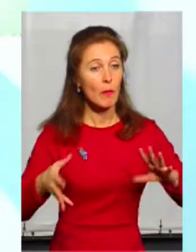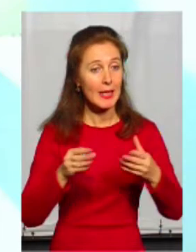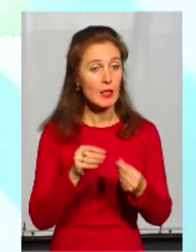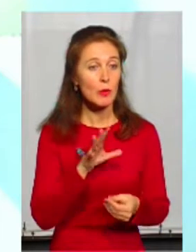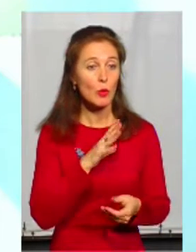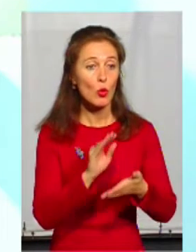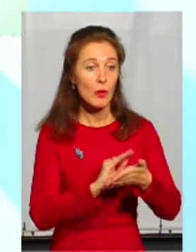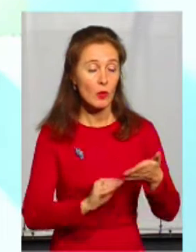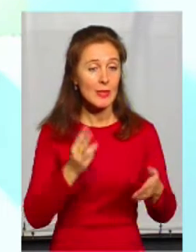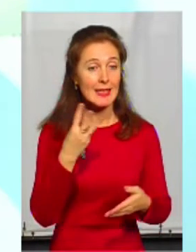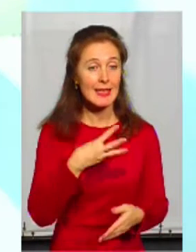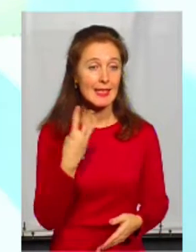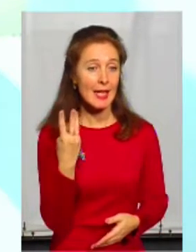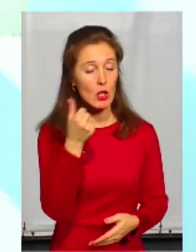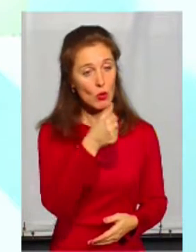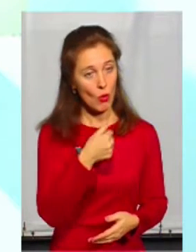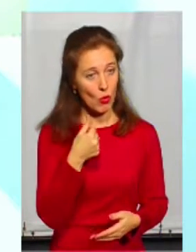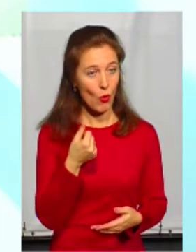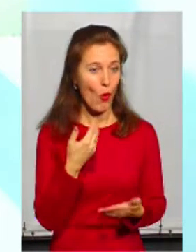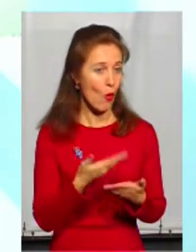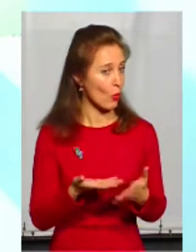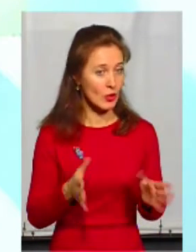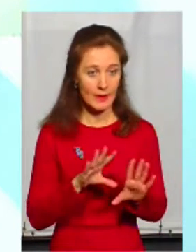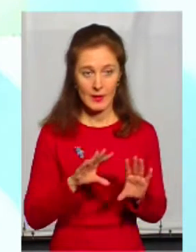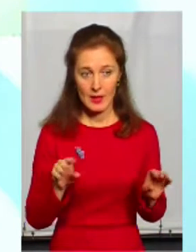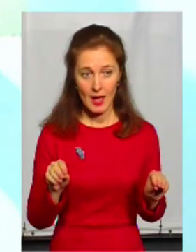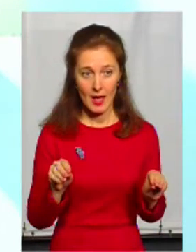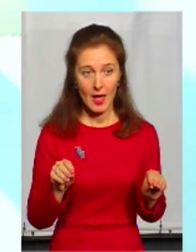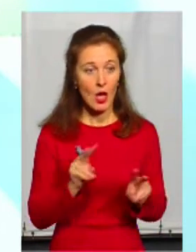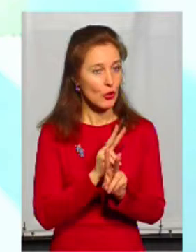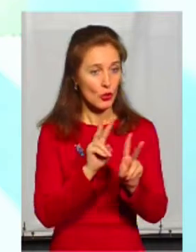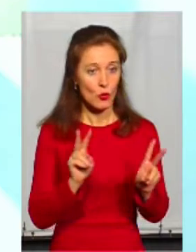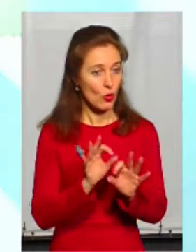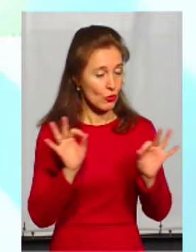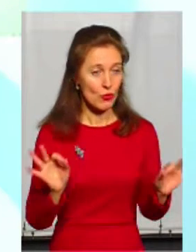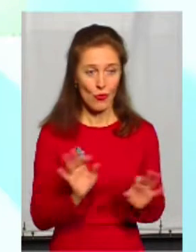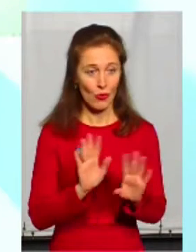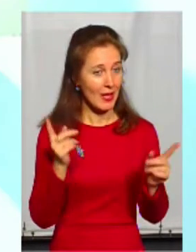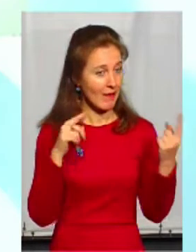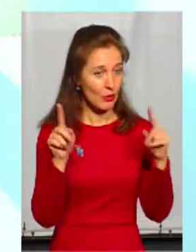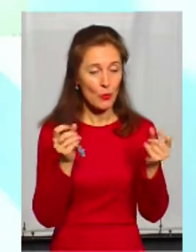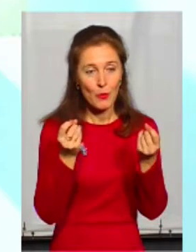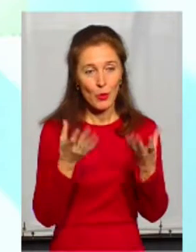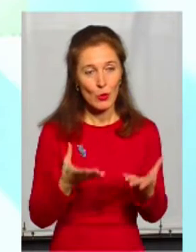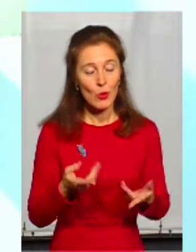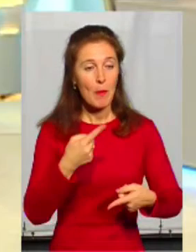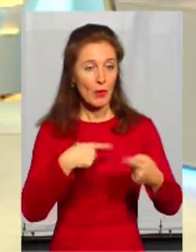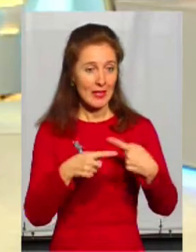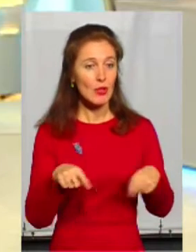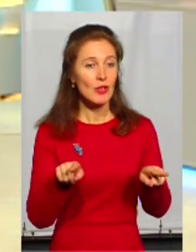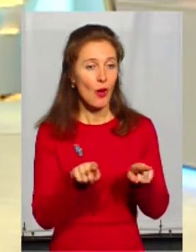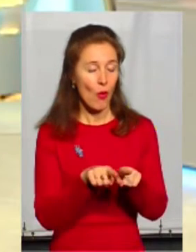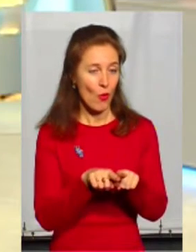були у правописі 33-го року. От і все. Тобто, власне, ніхто нічого не видумував, просто повертається до такого,